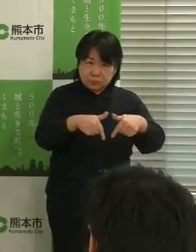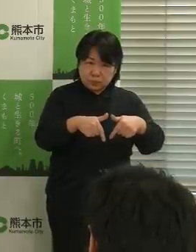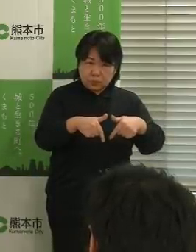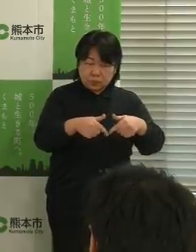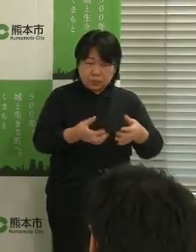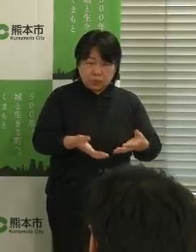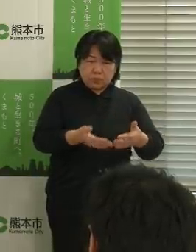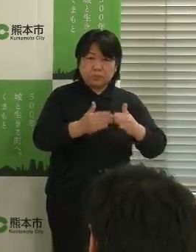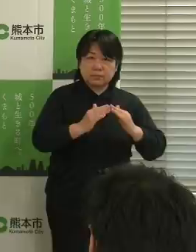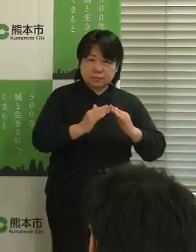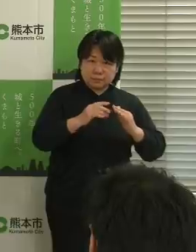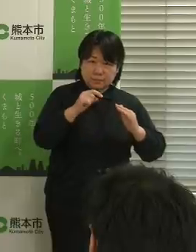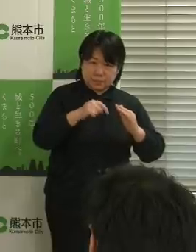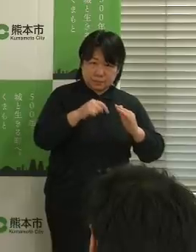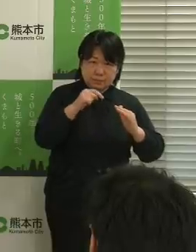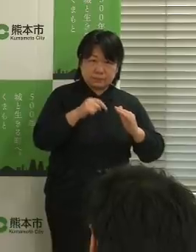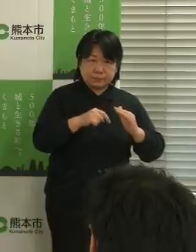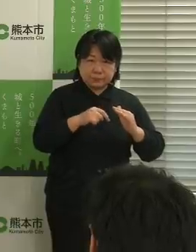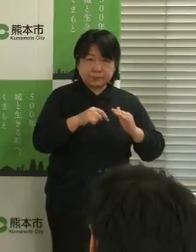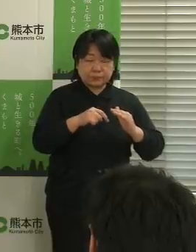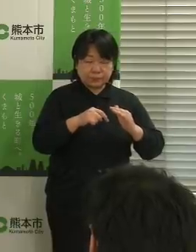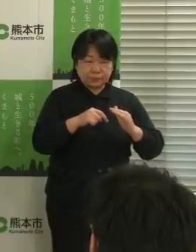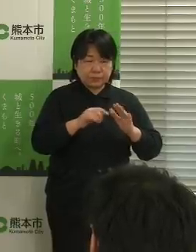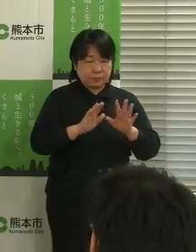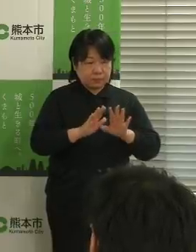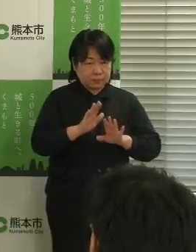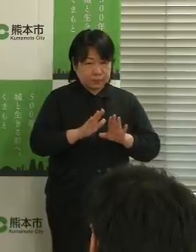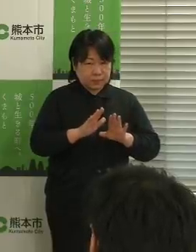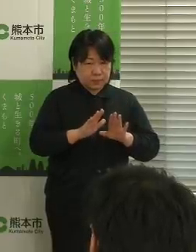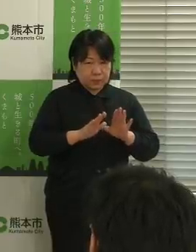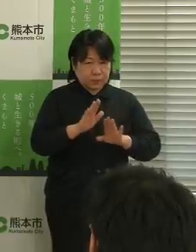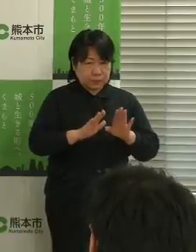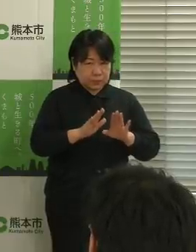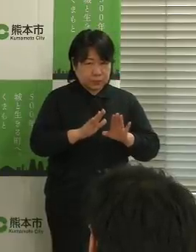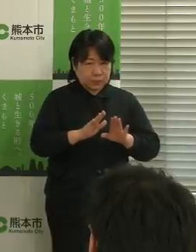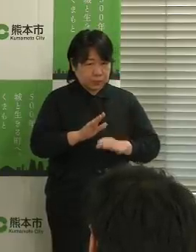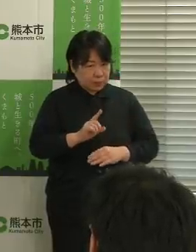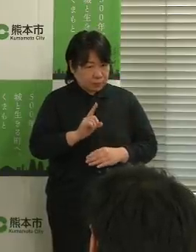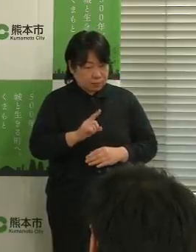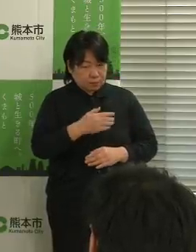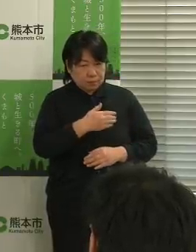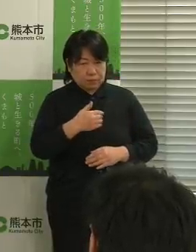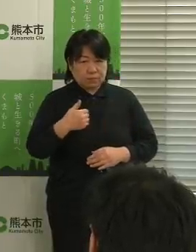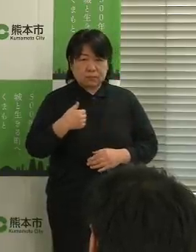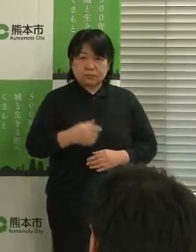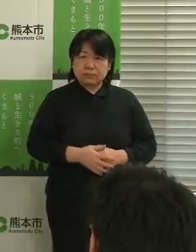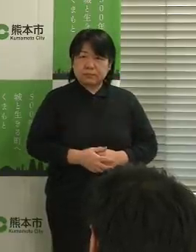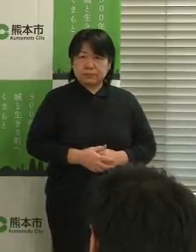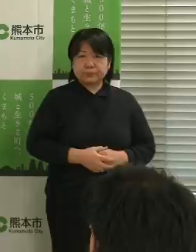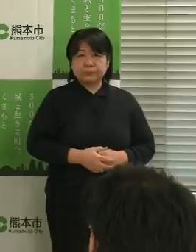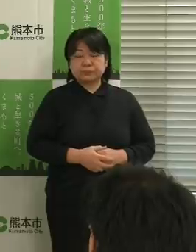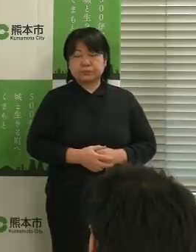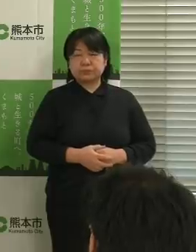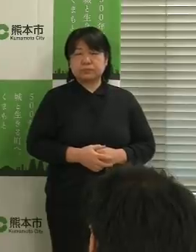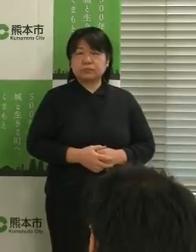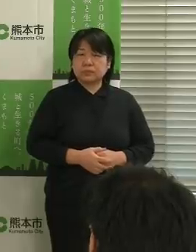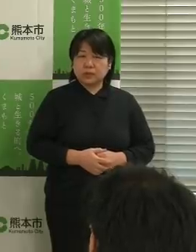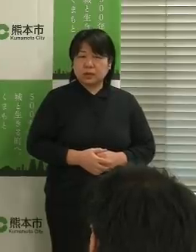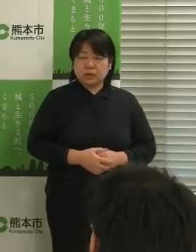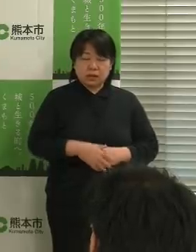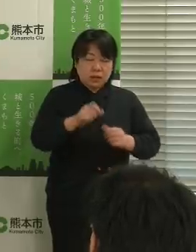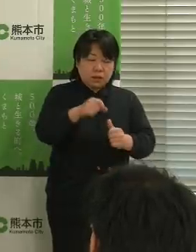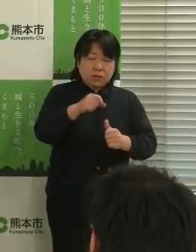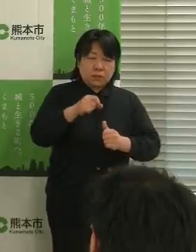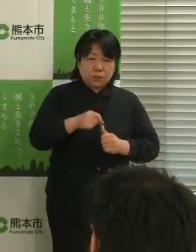ち上げましたので、ここでですね、ある程度の状況は見極めていきたいと思います。ただ雇用と